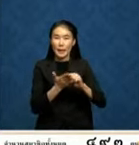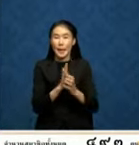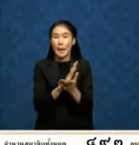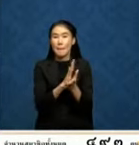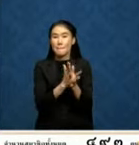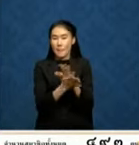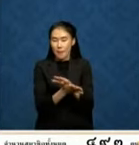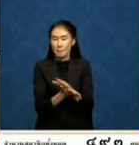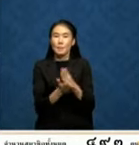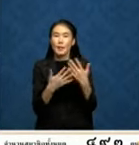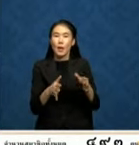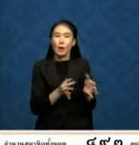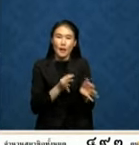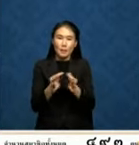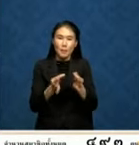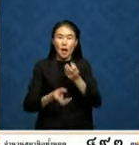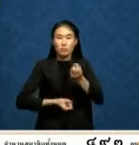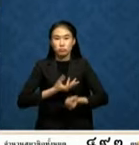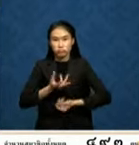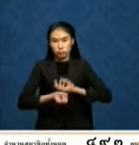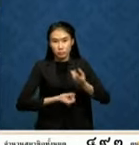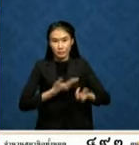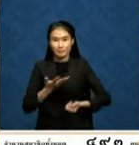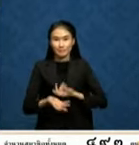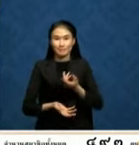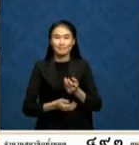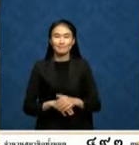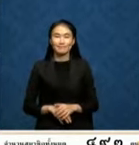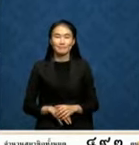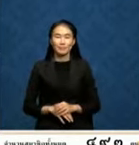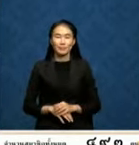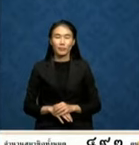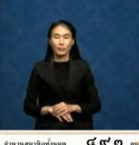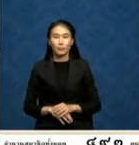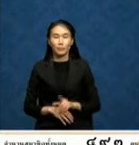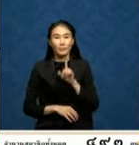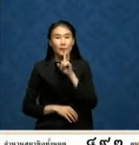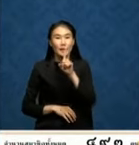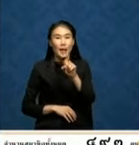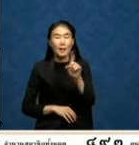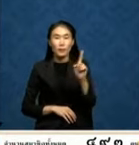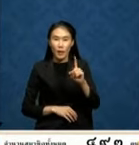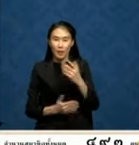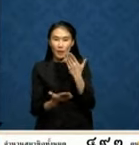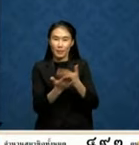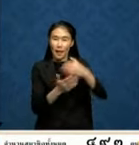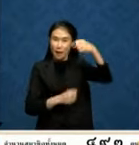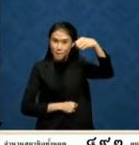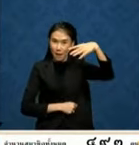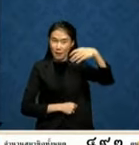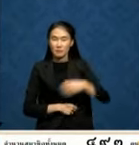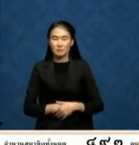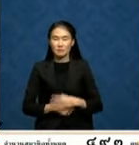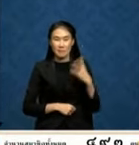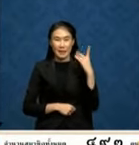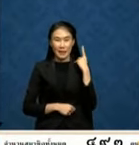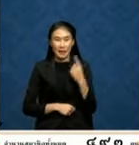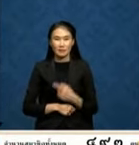ำอธิบายนะครับในโอกาสต่อไปนะครับคำถามที่เกี่ยวกับเรื่องของค่าไฟแพงนะครับก็เป็นคำถาม